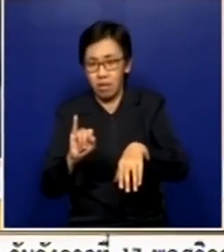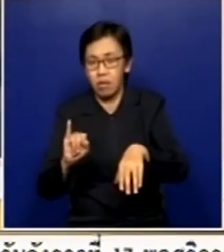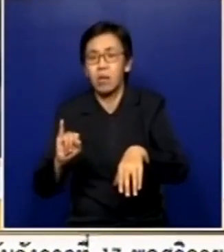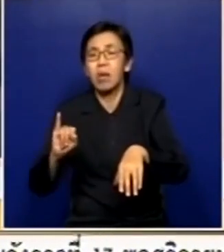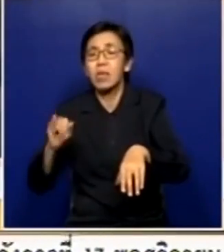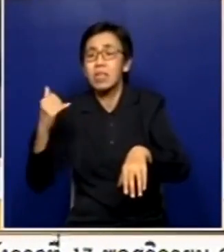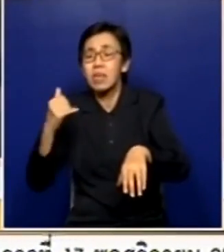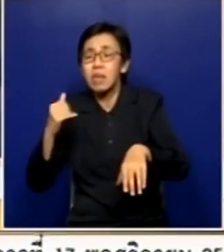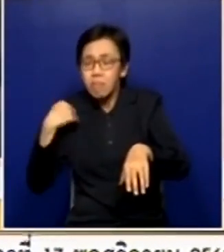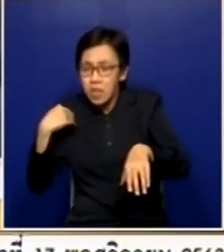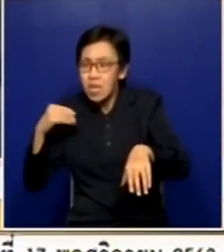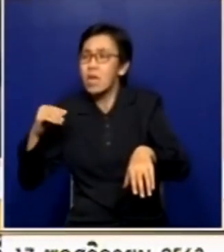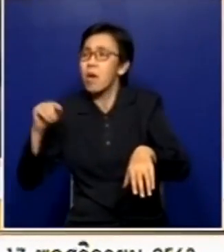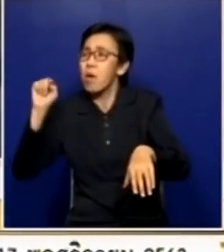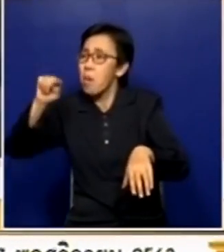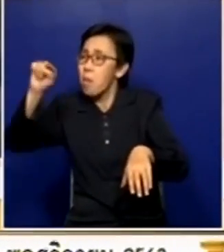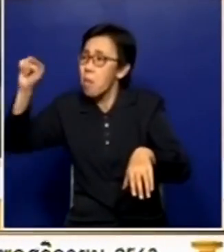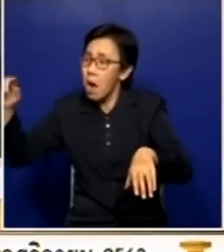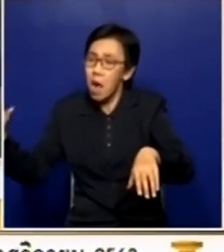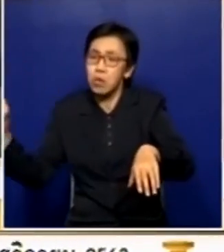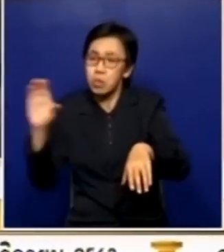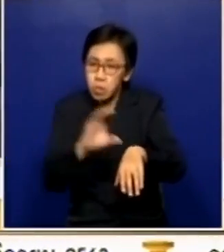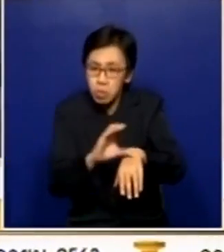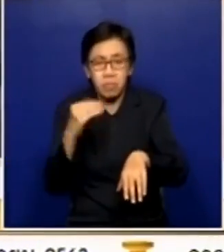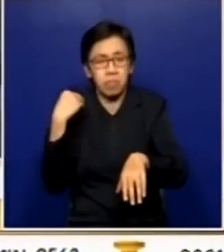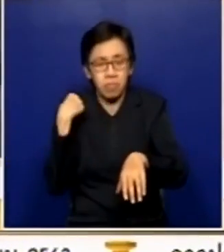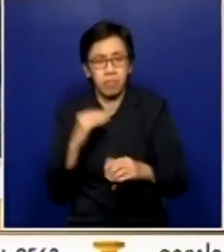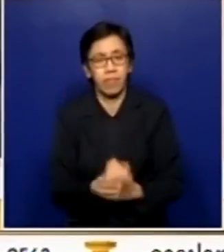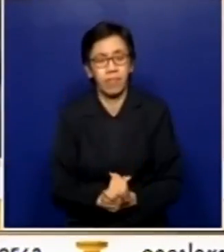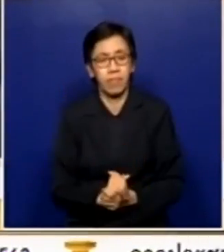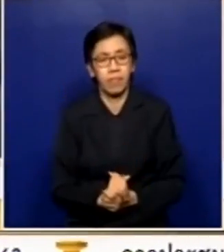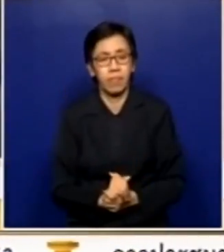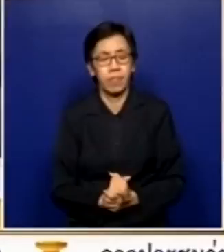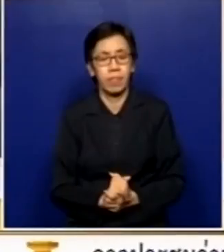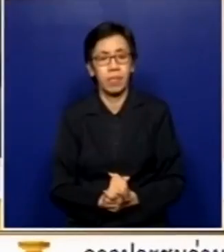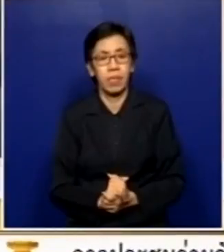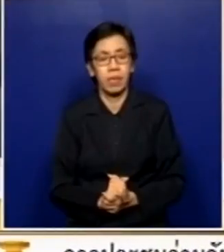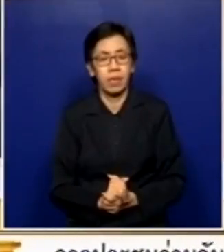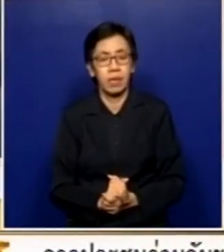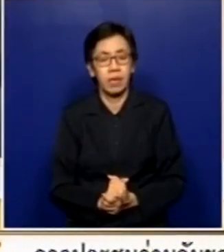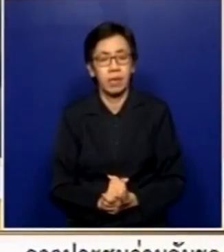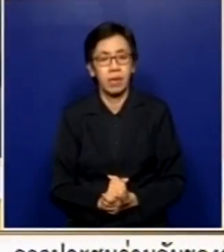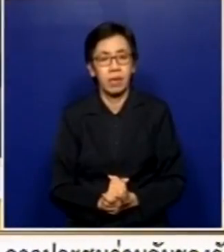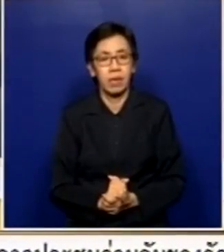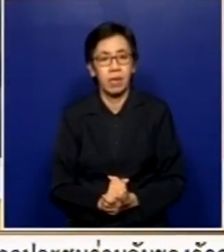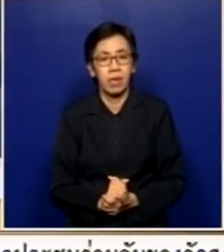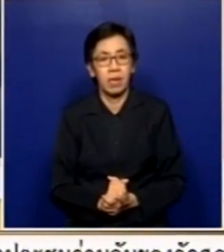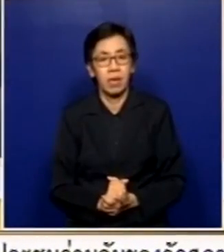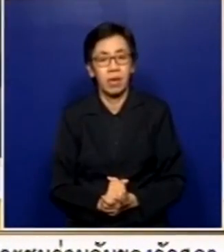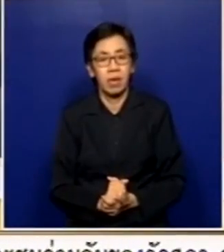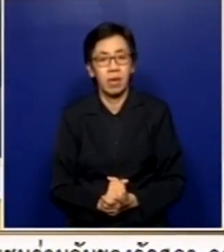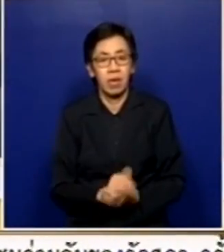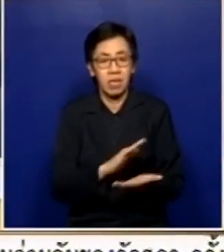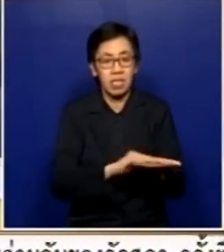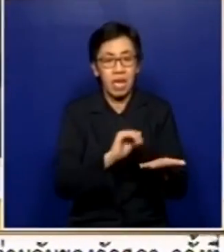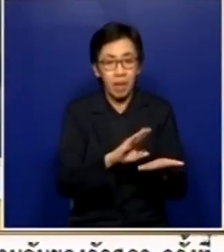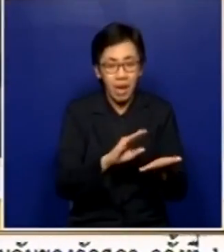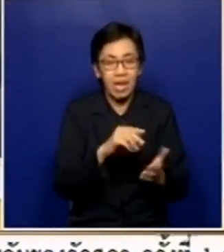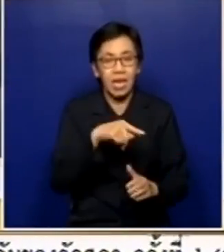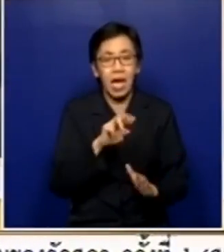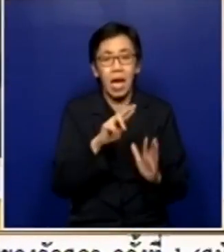เรื่องของการรับทนมันไม่ได้แปลว่าหน่วยงานเดี๋ยวนี้จะดุ